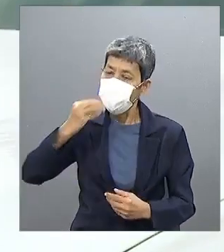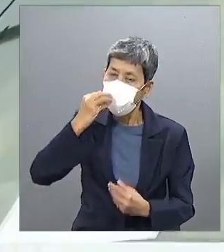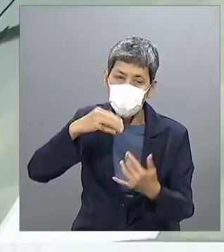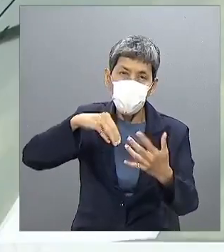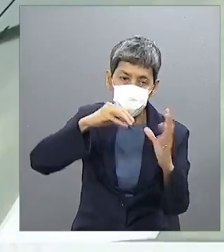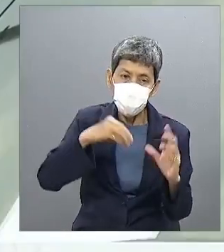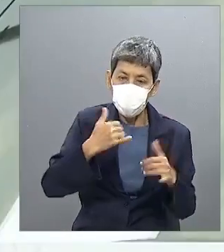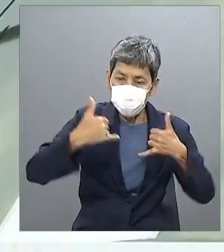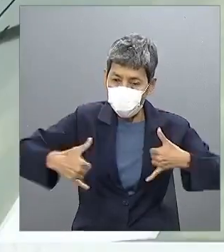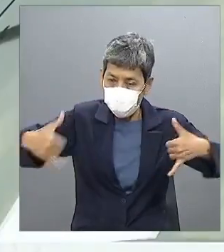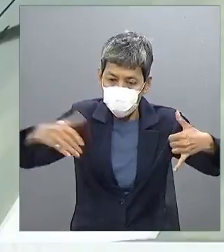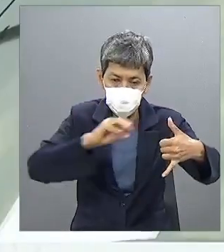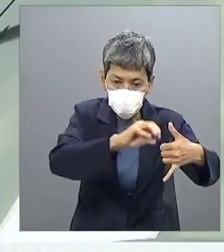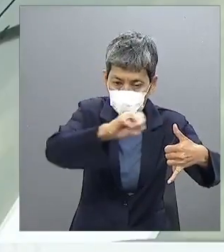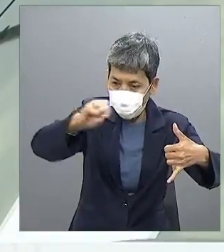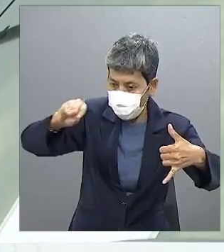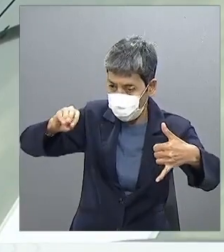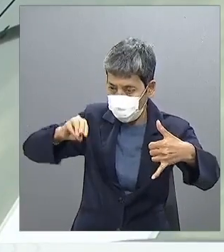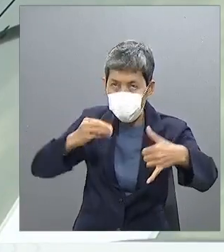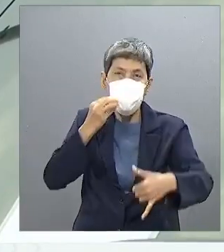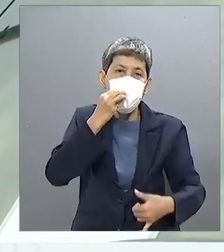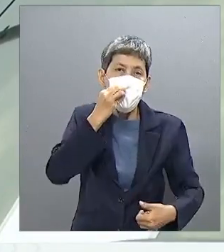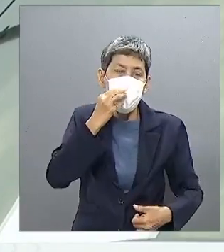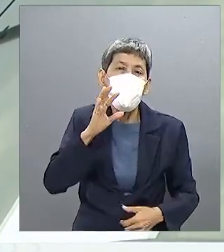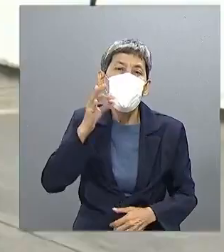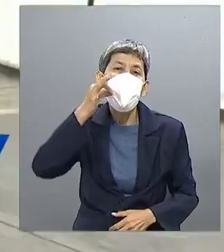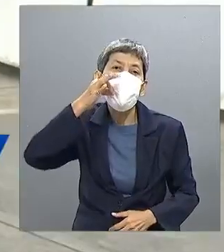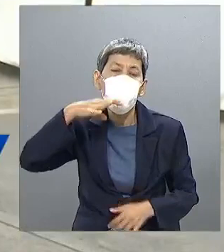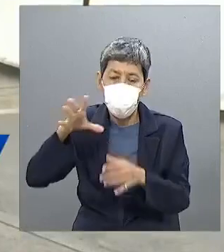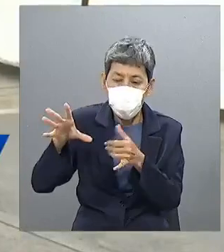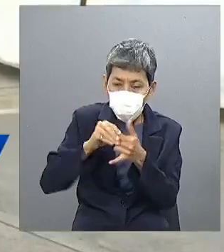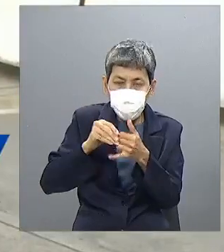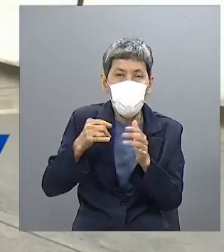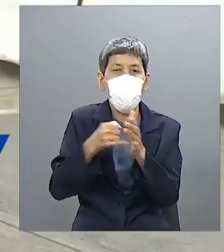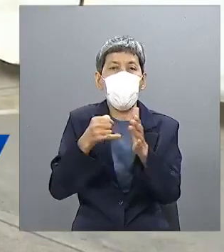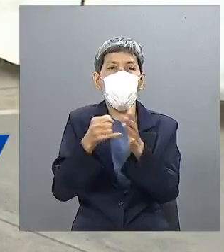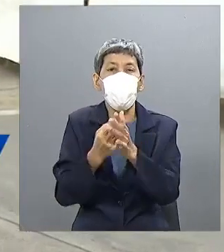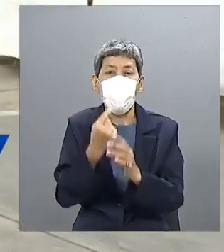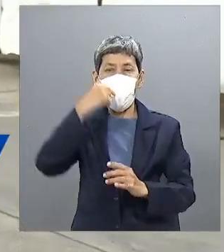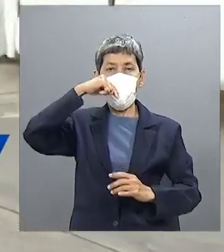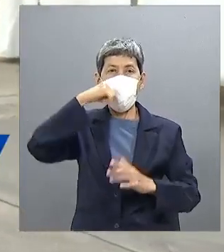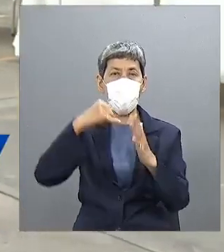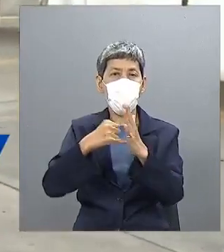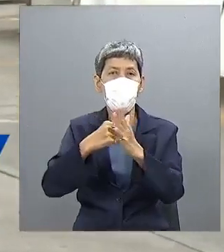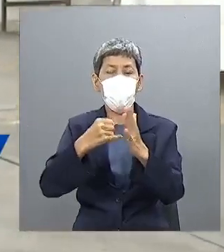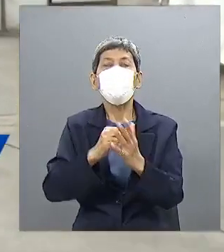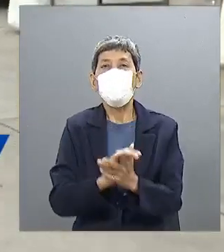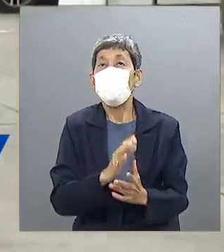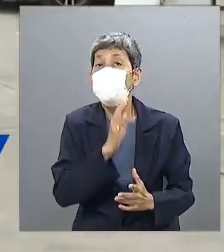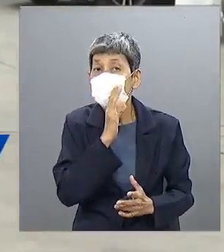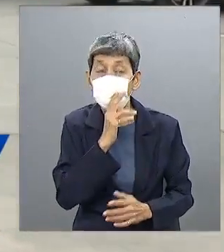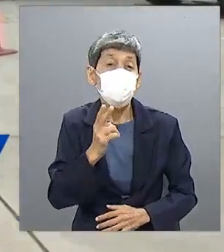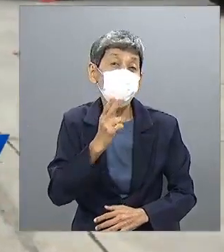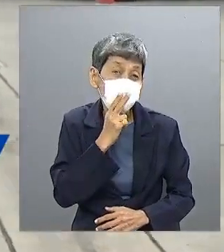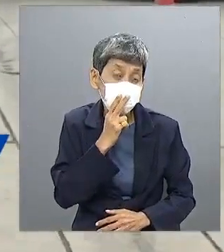มันจะมีการสัมผัสน้ำลายนะครับเป็นมันจะเป็นตัวในการแพทย์เชื่อกูเป็นรูปแบบนึงนะครับแล้วก็ถ้าสมมติเรื่องของการสูบและมี